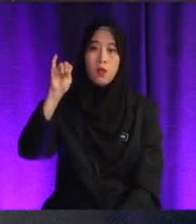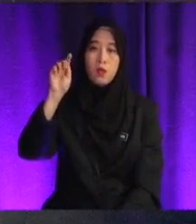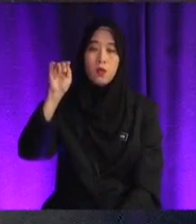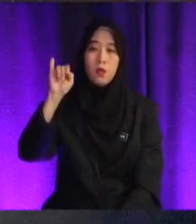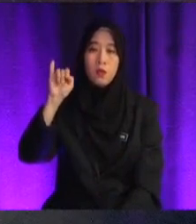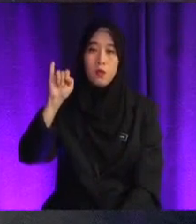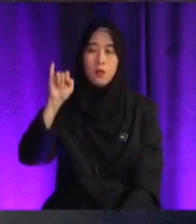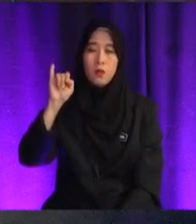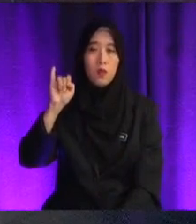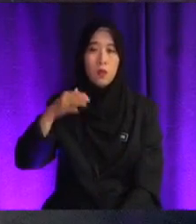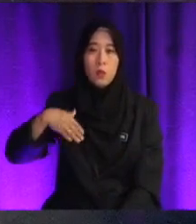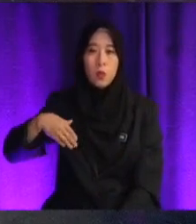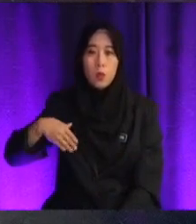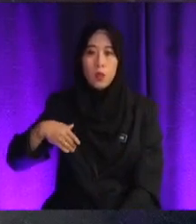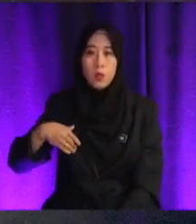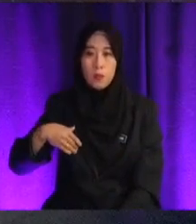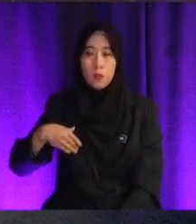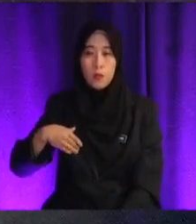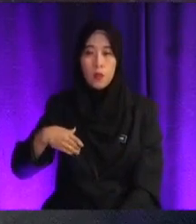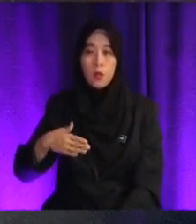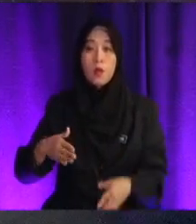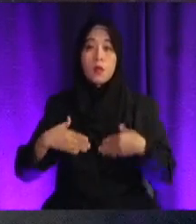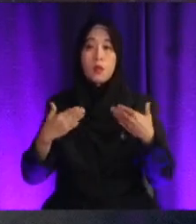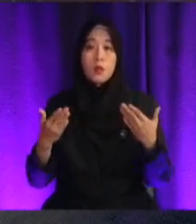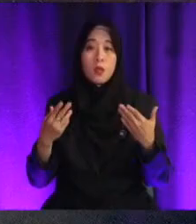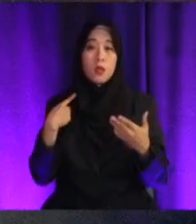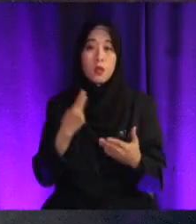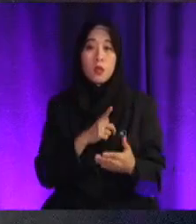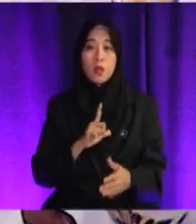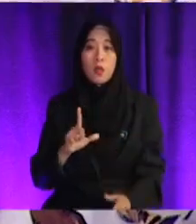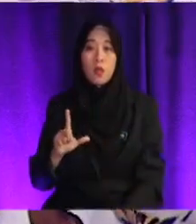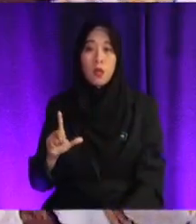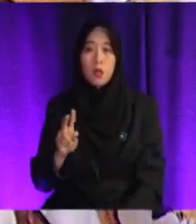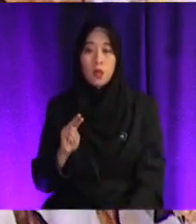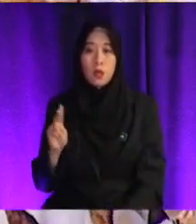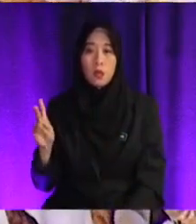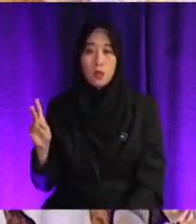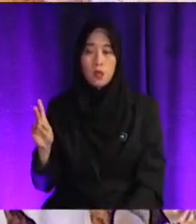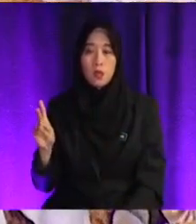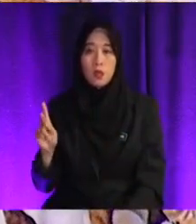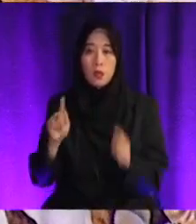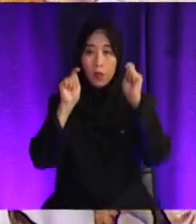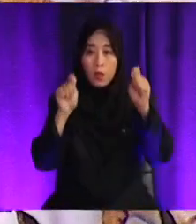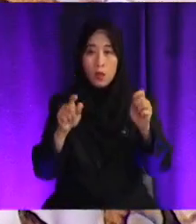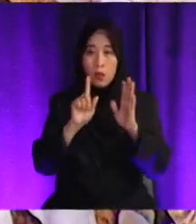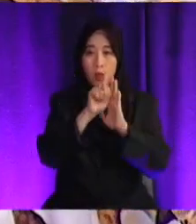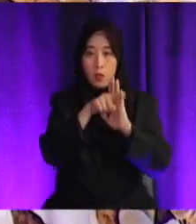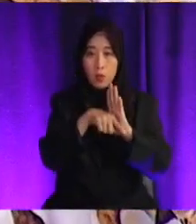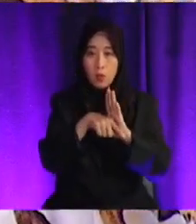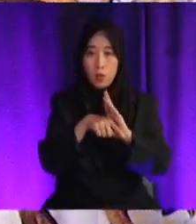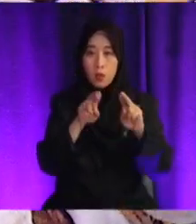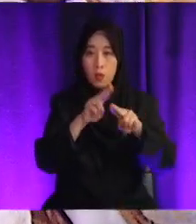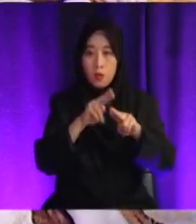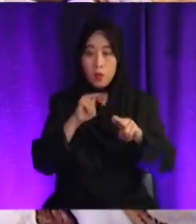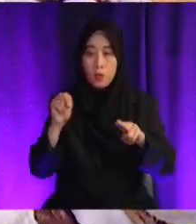cikgu. Belum. Jadi macam mana kita nak laraskan? Okey, kalau tengok dekat sini, jarum dia mesti pada kedudukan infinity. Skala